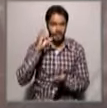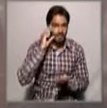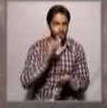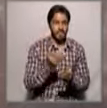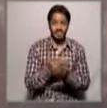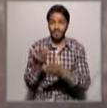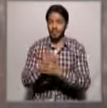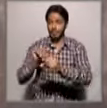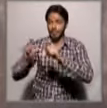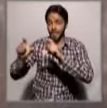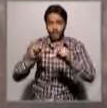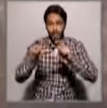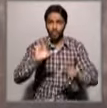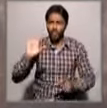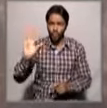المعاملات.